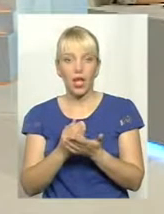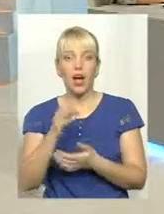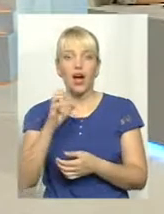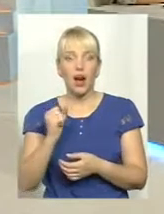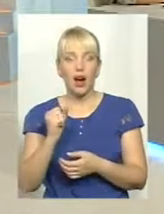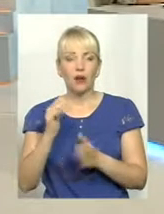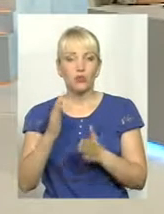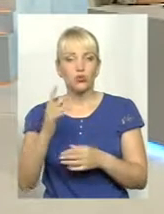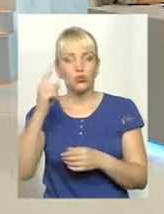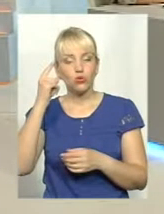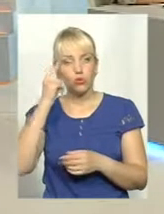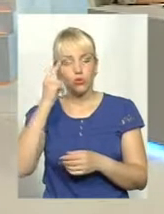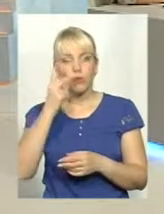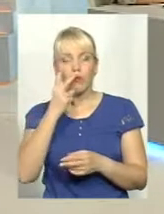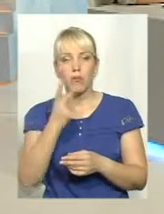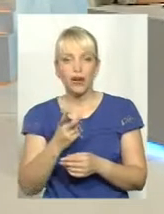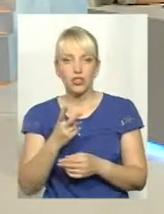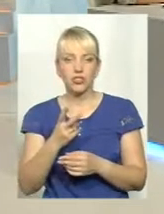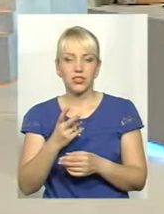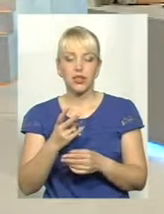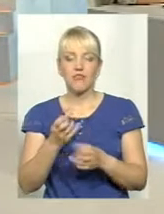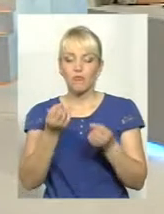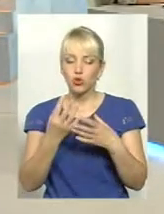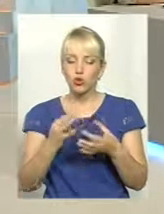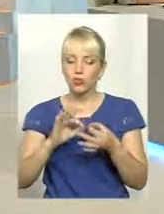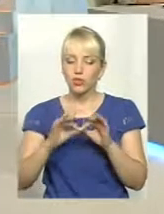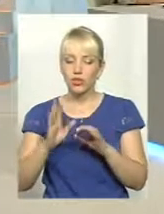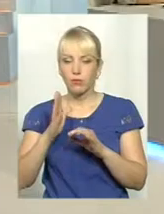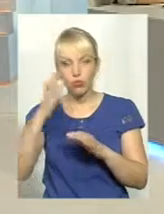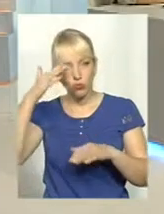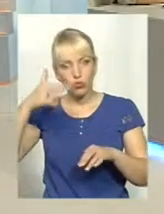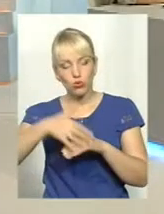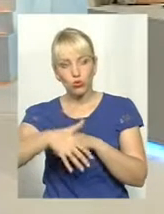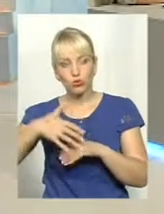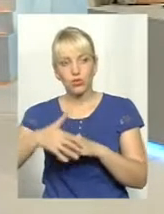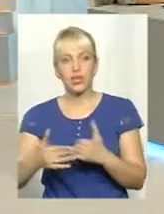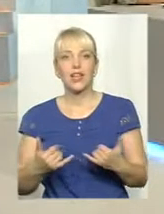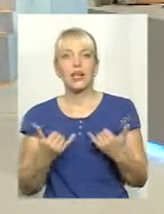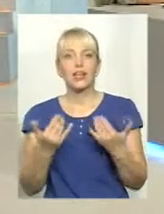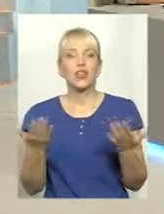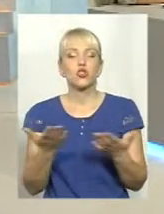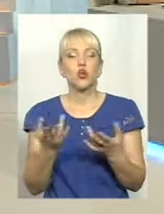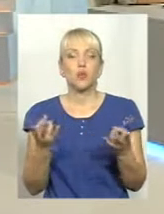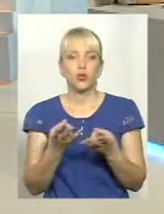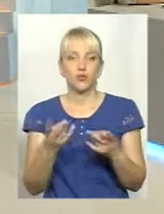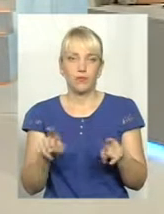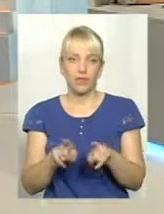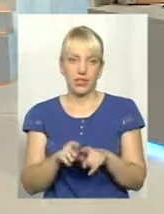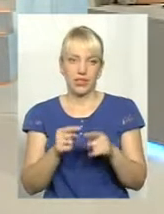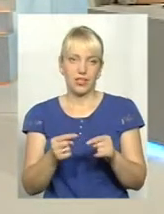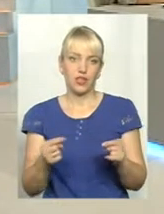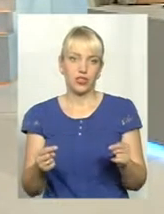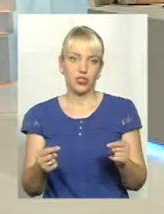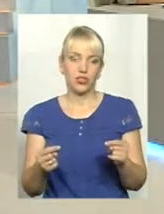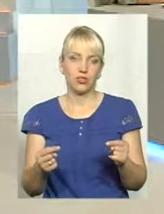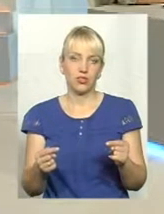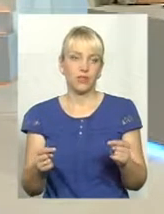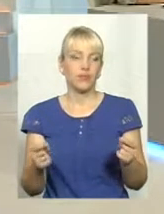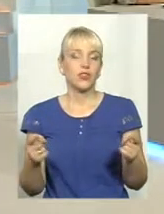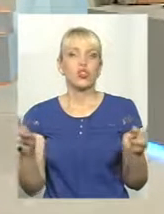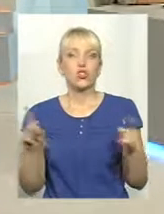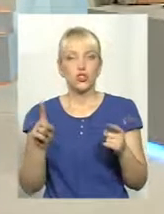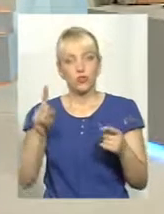обов'язково будуть почуті, підтримані, а наші люди не будуть мислити лише